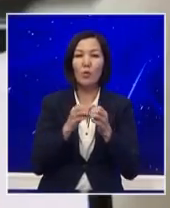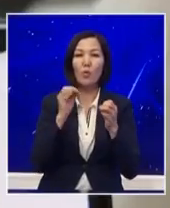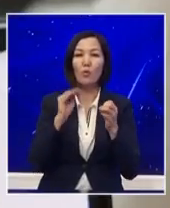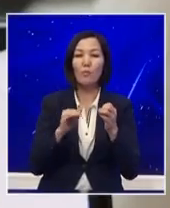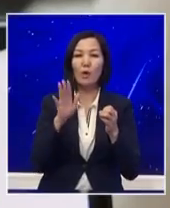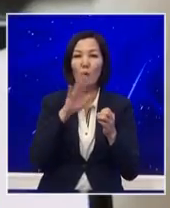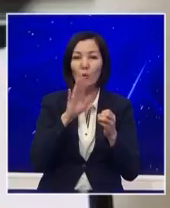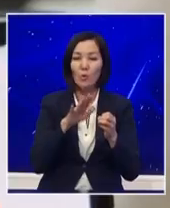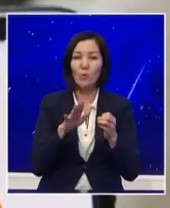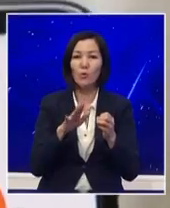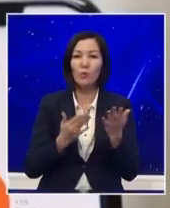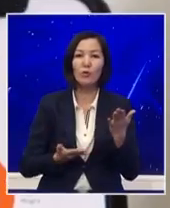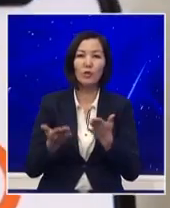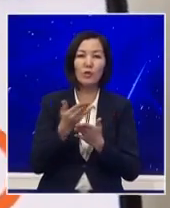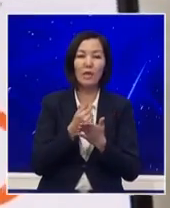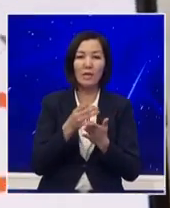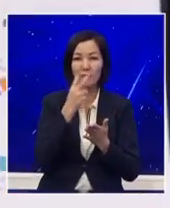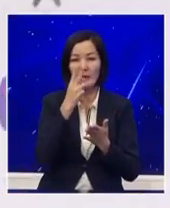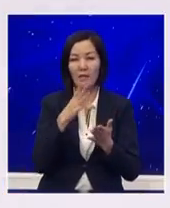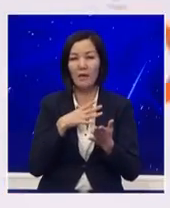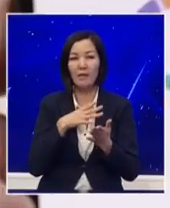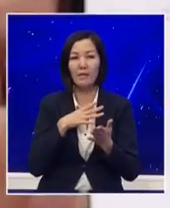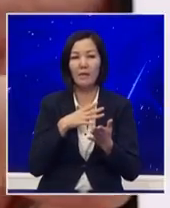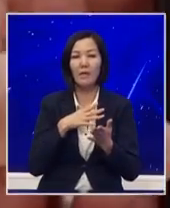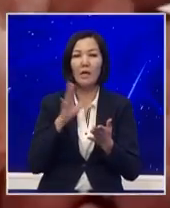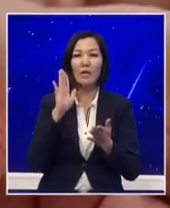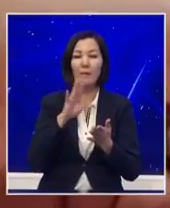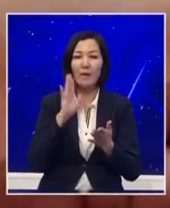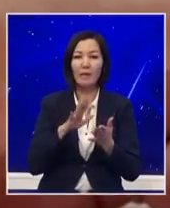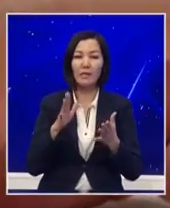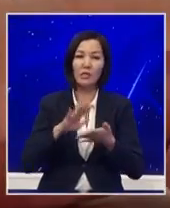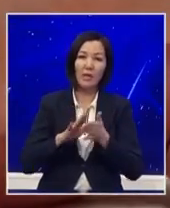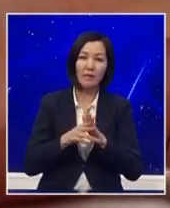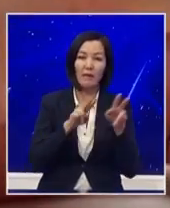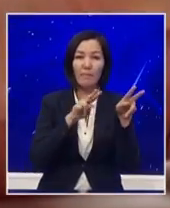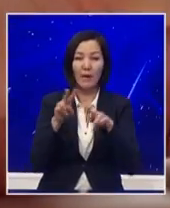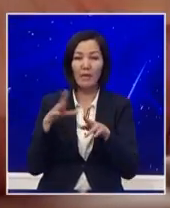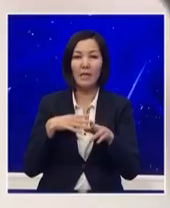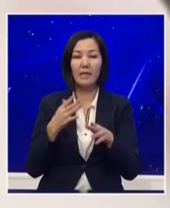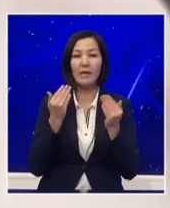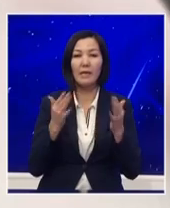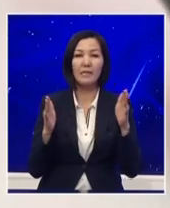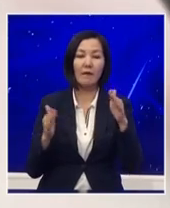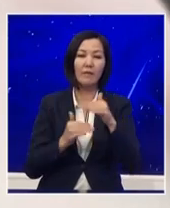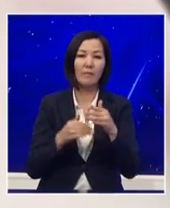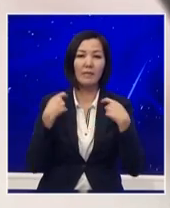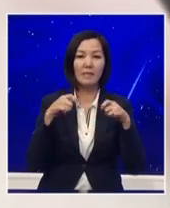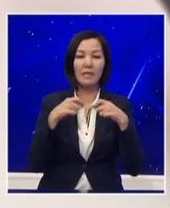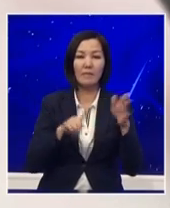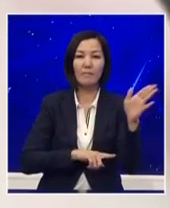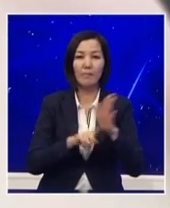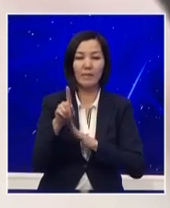үру үлгілері жинақталған. Сонымен қатар қарғыбау 4 аяқтының физикалық жағдайын да бақылайды. Бұл құрылғы қазірде сатылымға